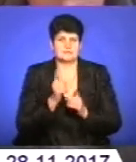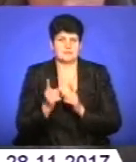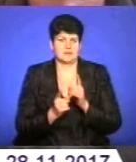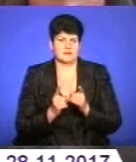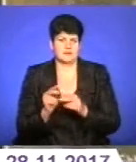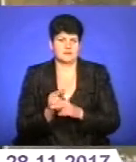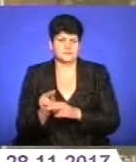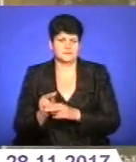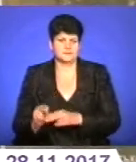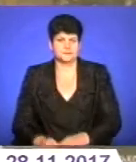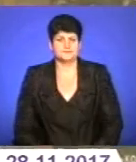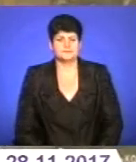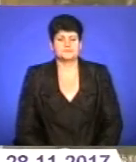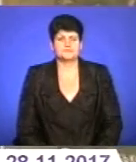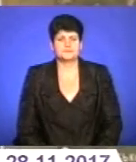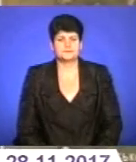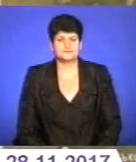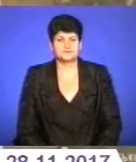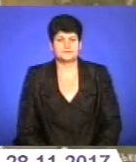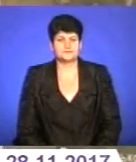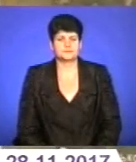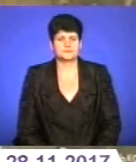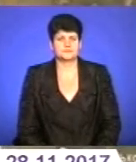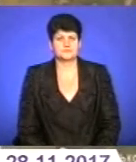реформи. Юлія Валах, Оксана Галіяш, Вісті ТТБ.